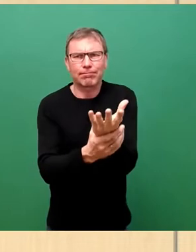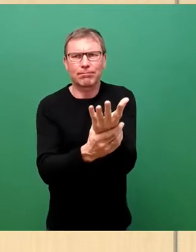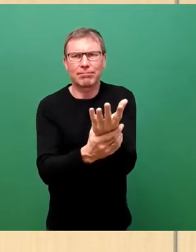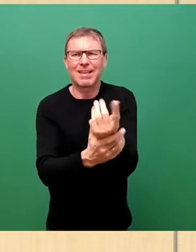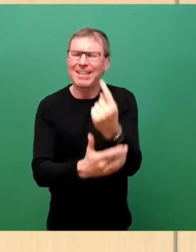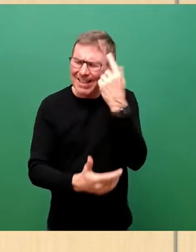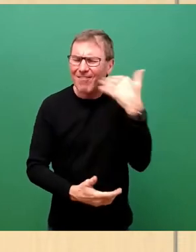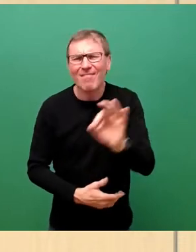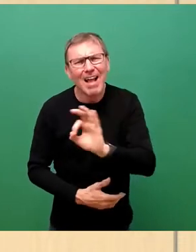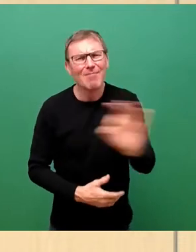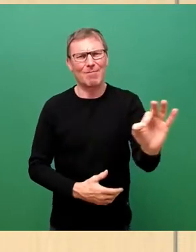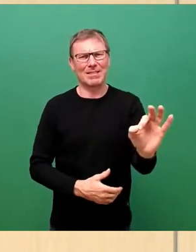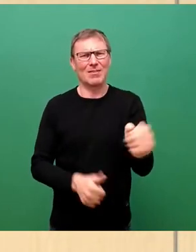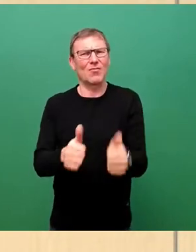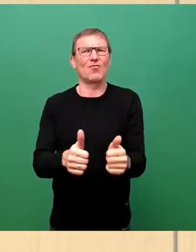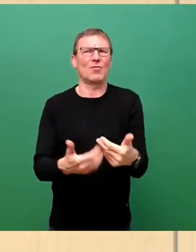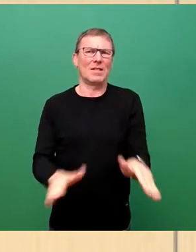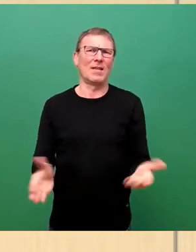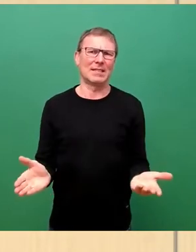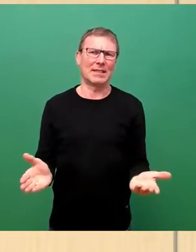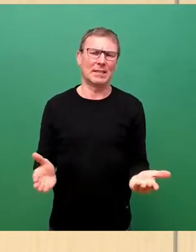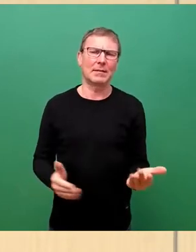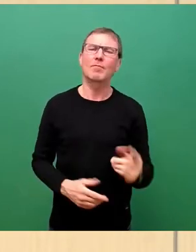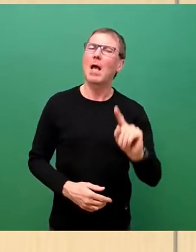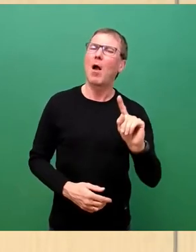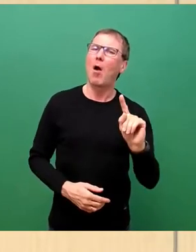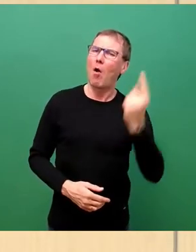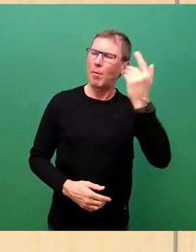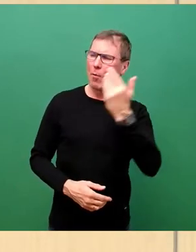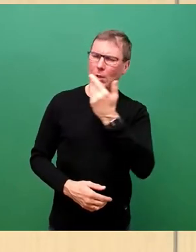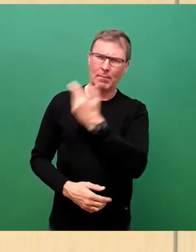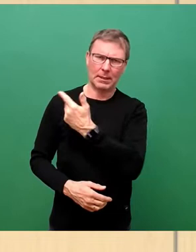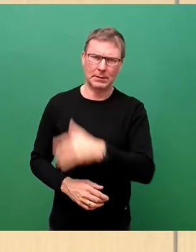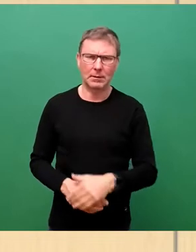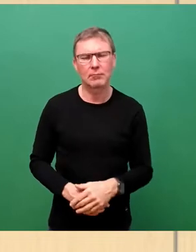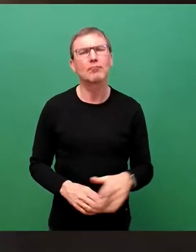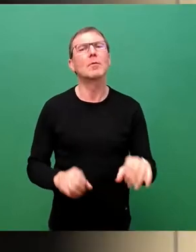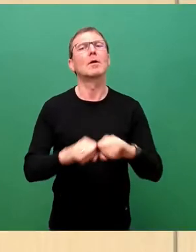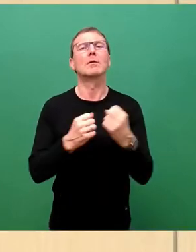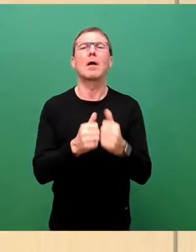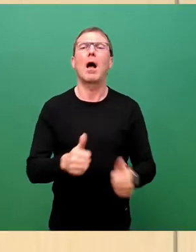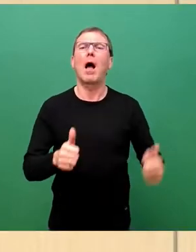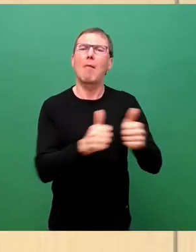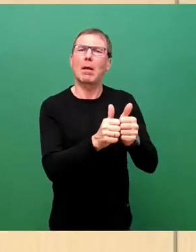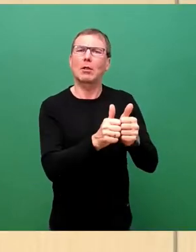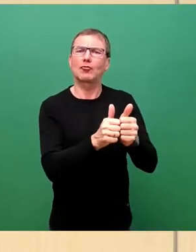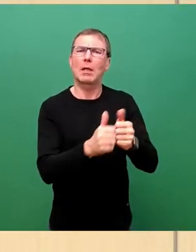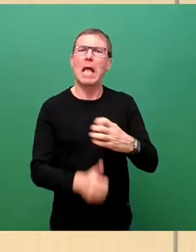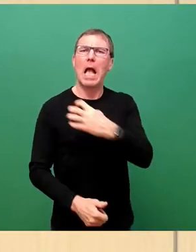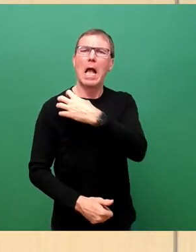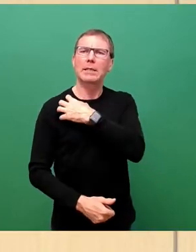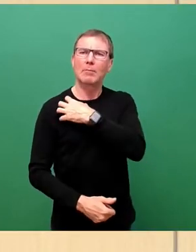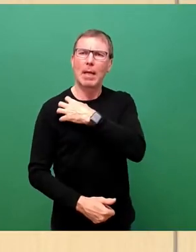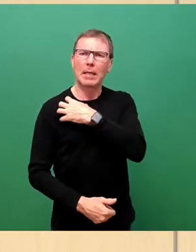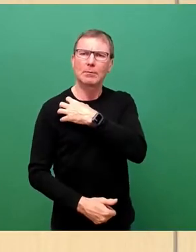gewesen. Der Herr Oberbürgermeister hat die Lage in der Partnerstadt St. Petersburg angesprochen und